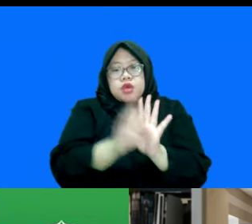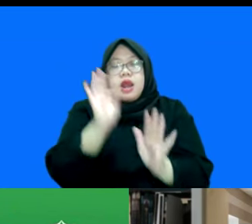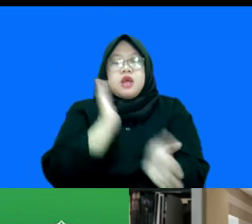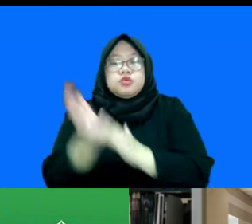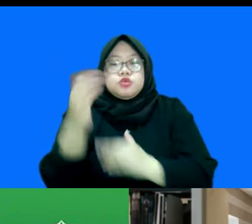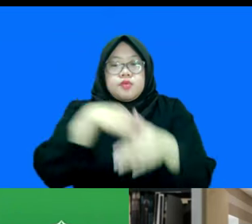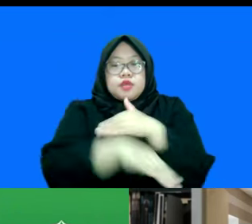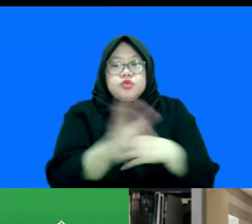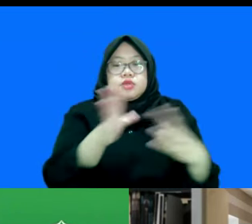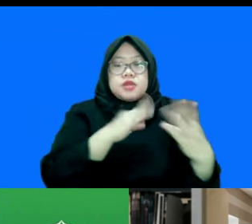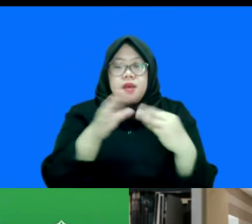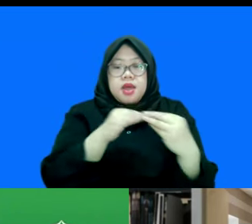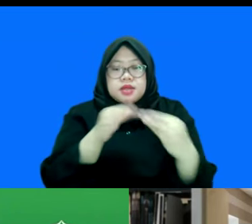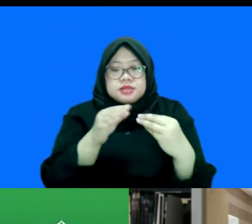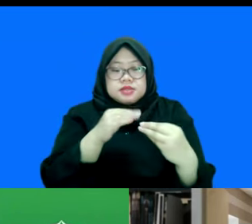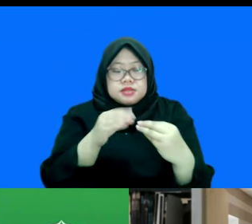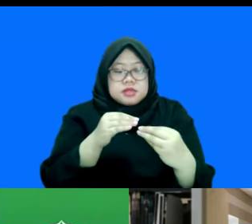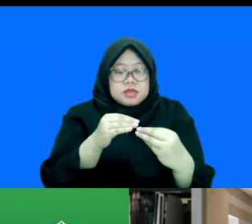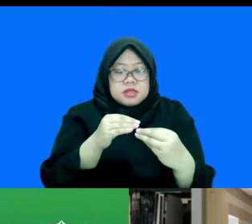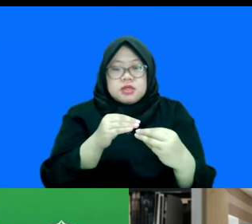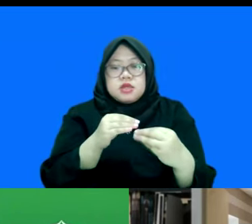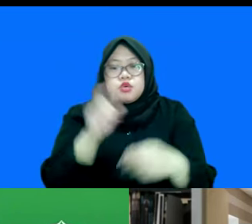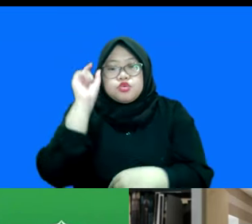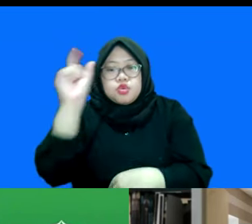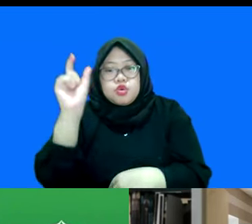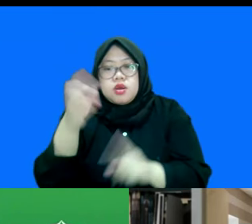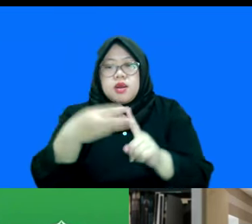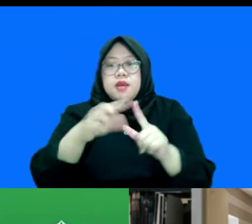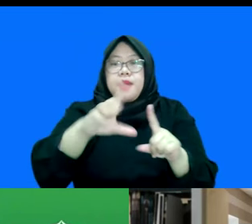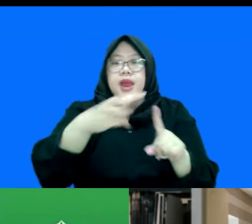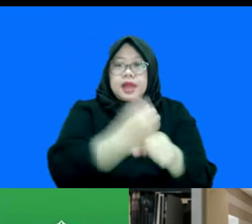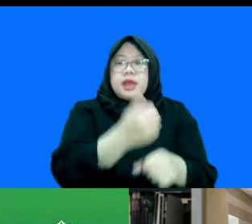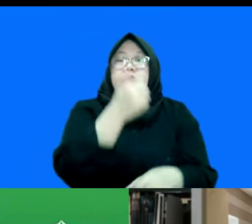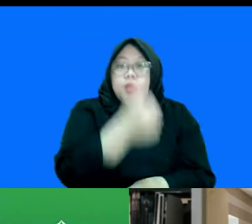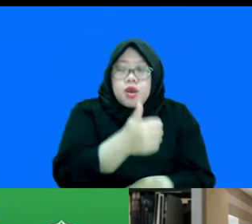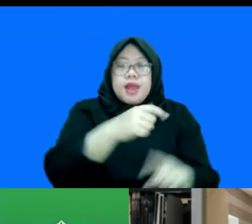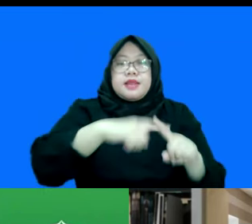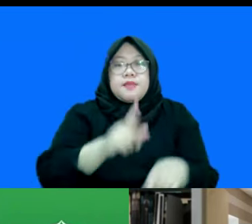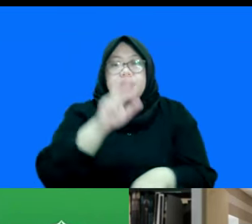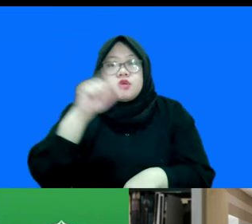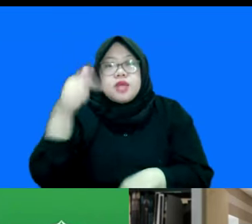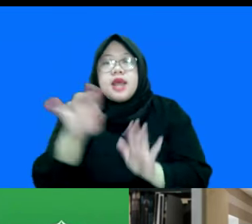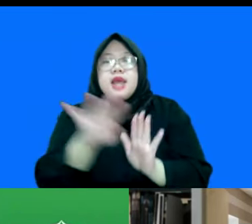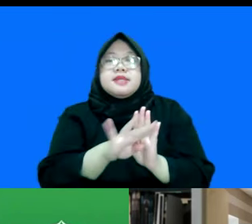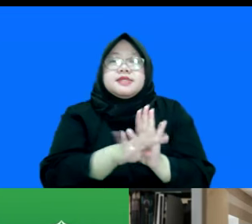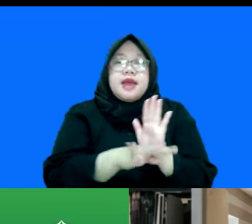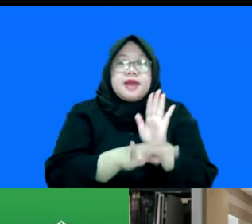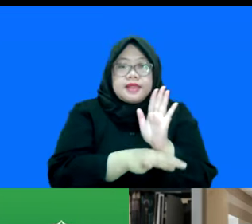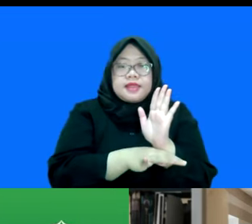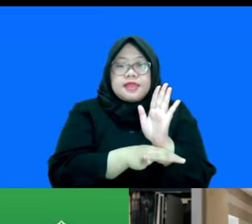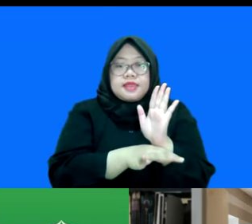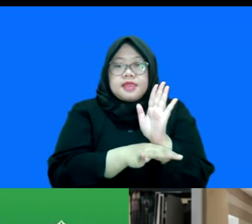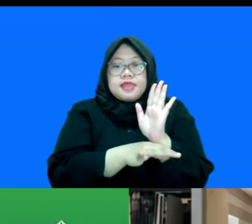dibahas apa namanya diusulkan oleh balik boleh. Tetapi harus ada syarat ini